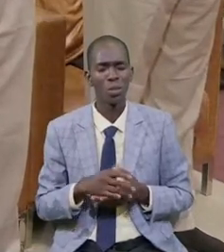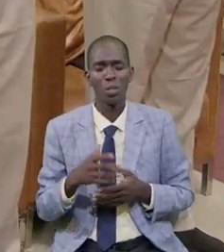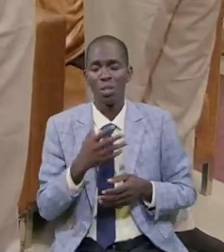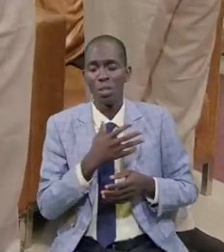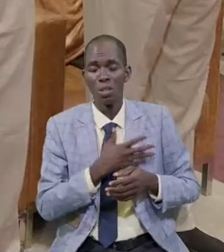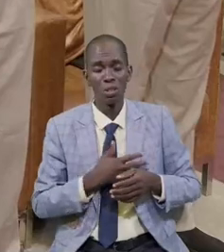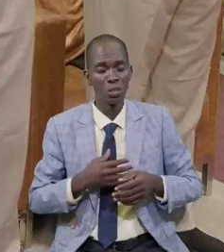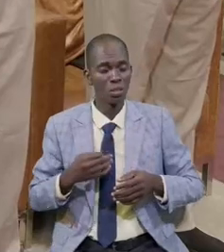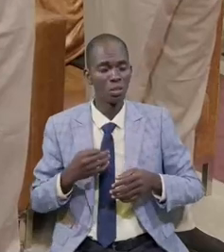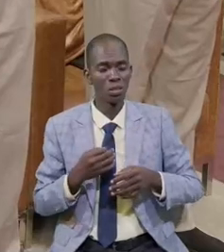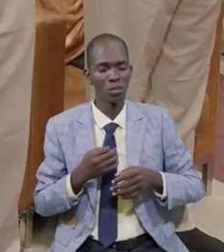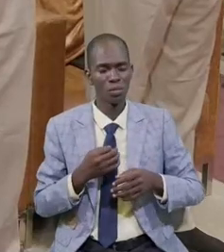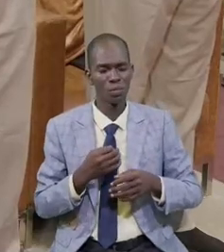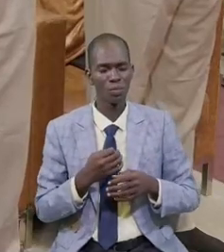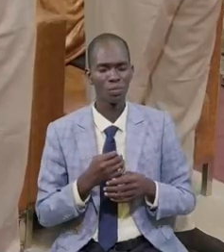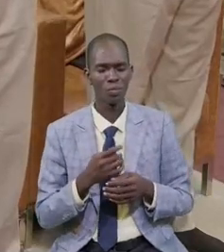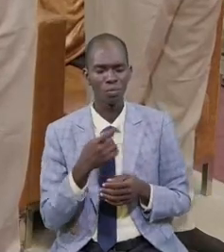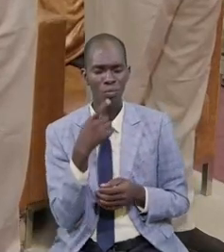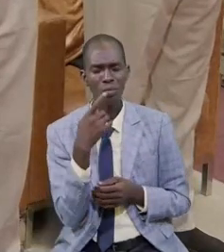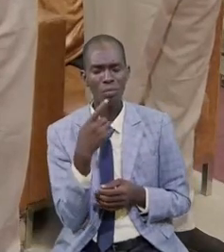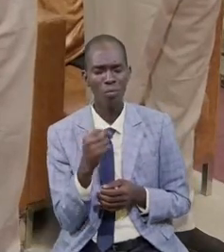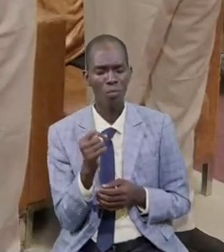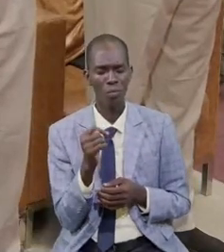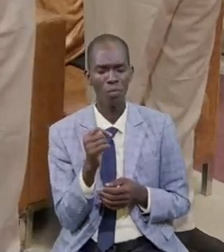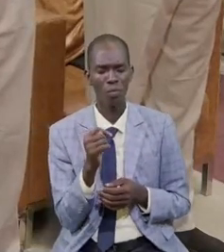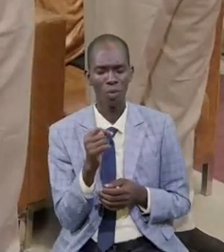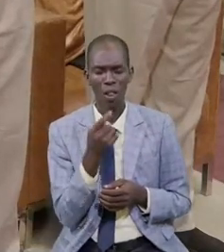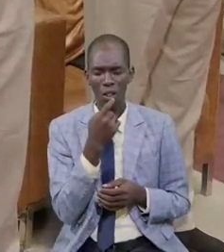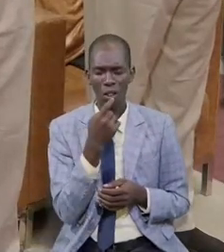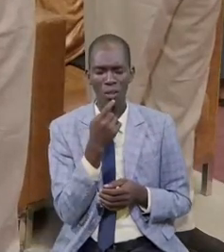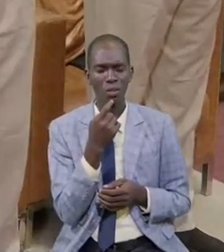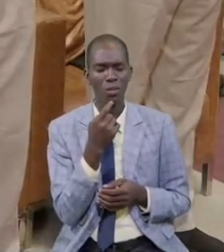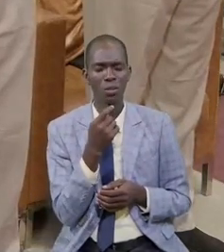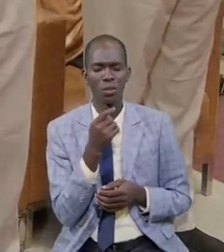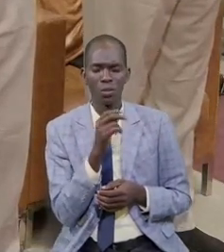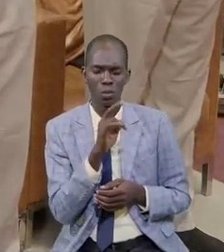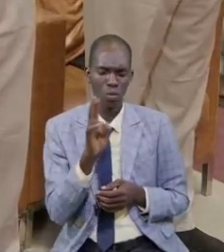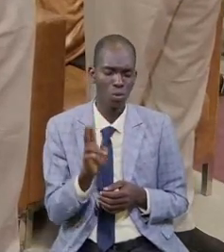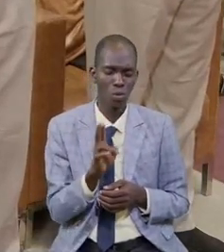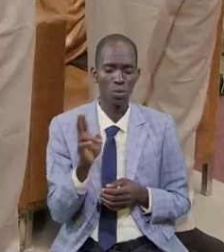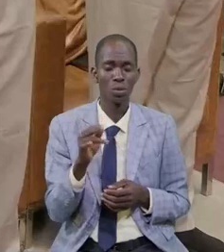Et il utilise votre langue, ce petit membre.